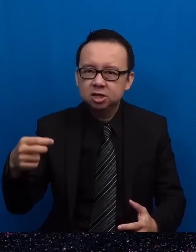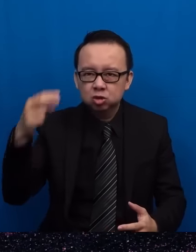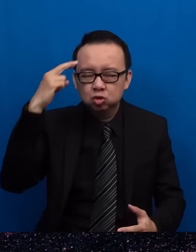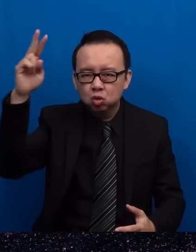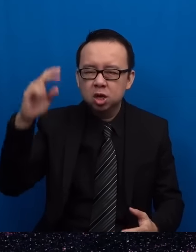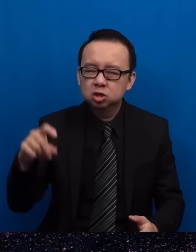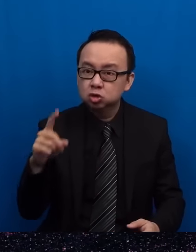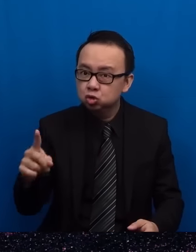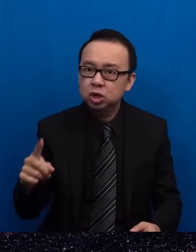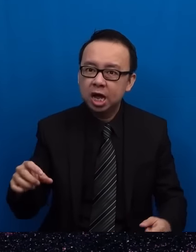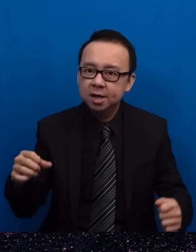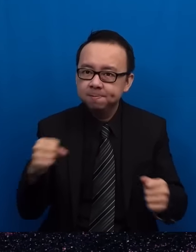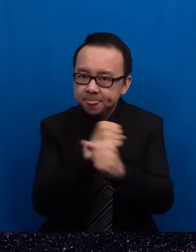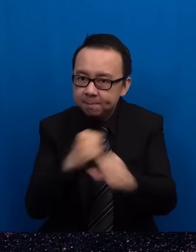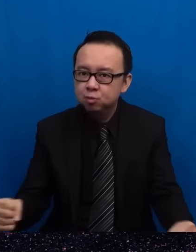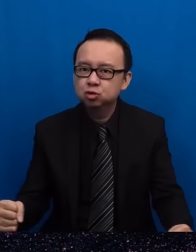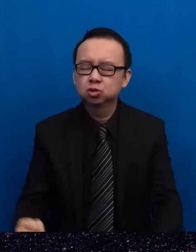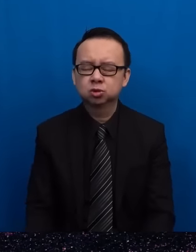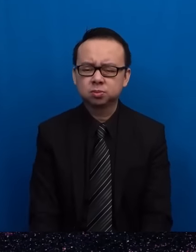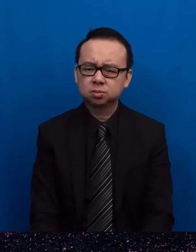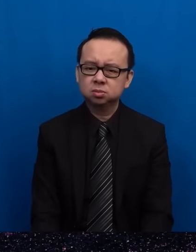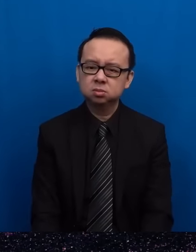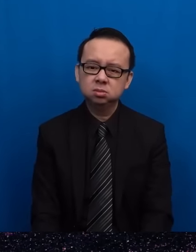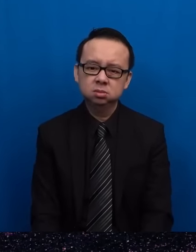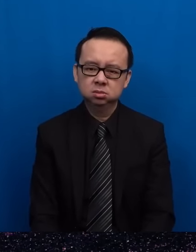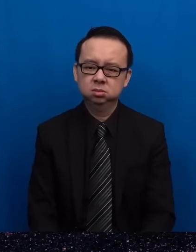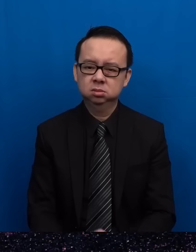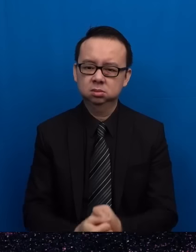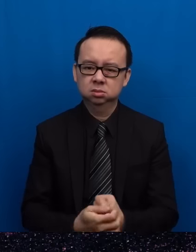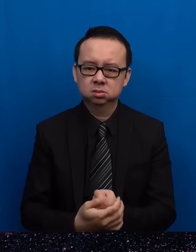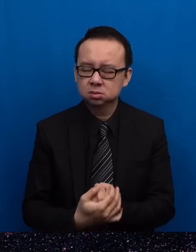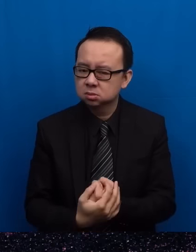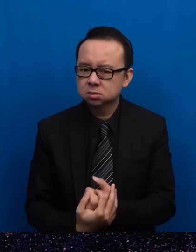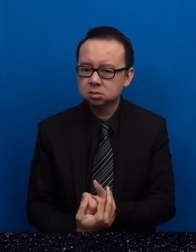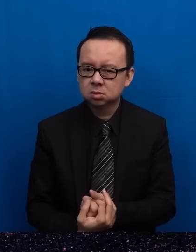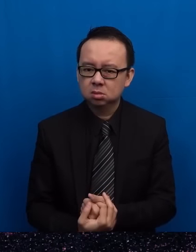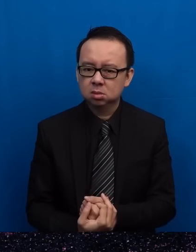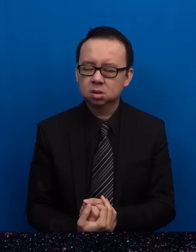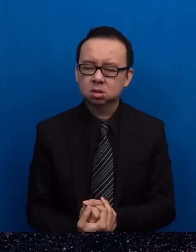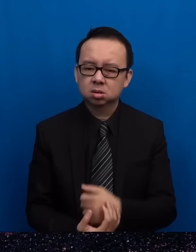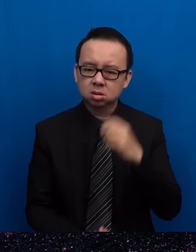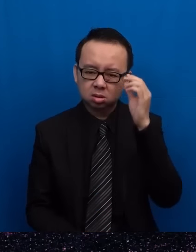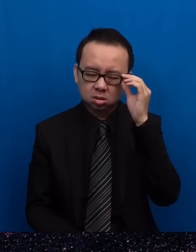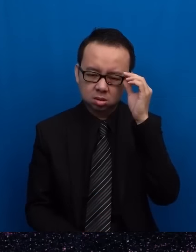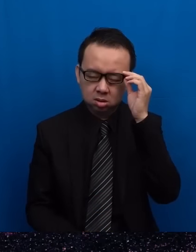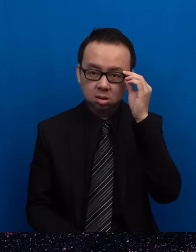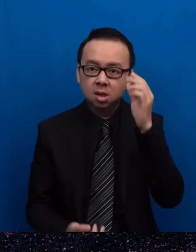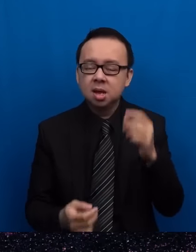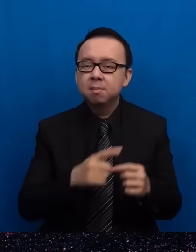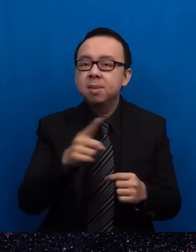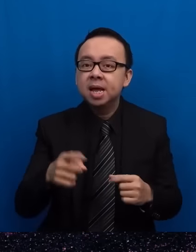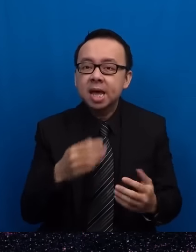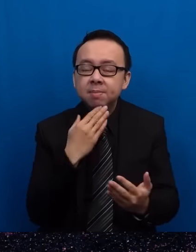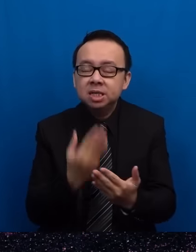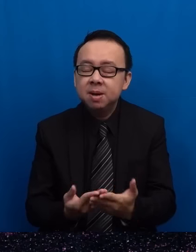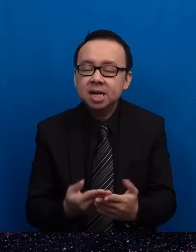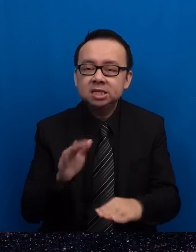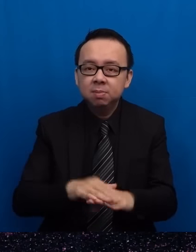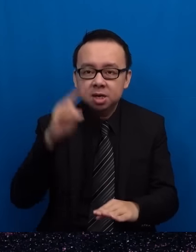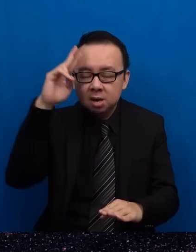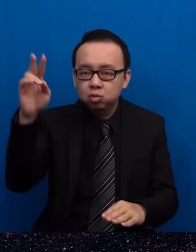tebus. Heal the people of the world, I pray. Whether they will thank you or not thank you, mereka berterima kasih kepadamu atau tidak. Heal